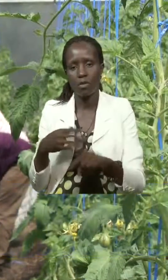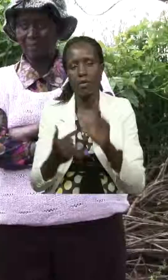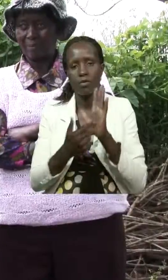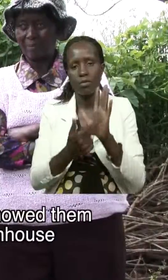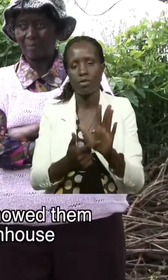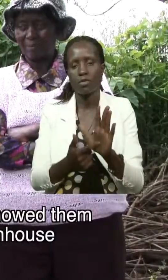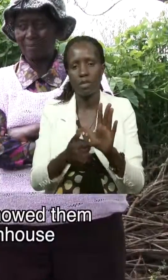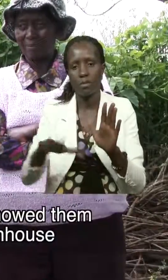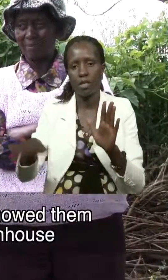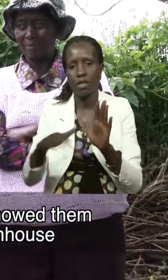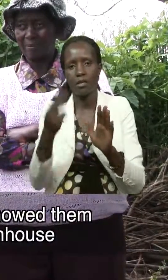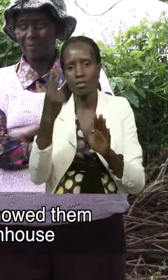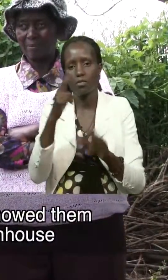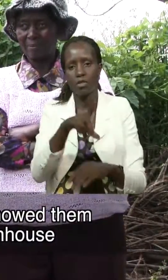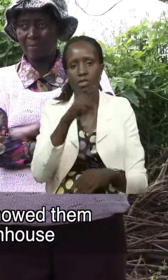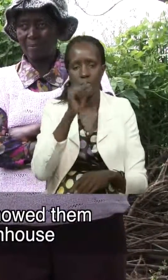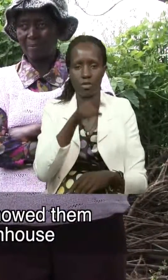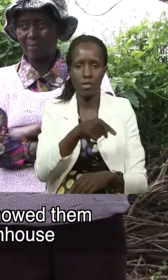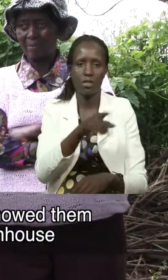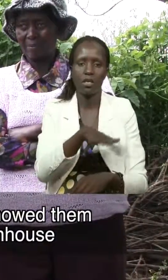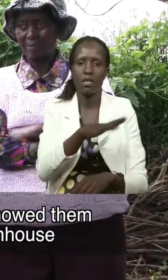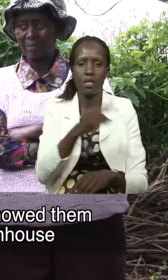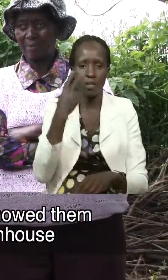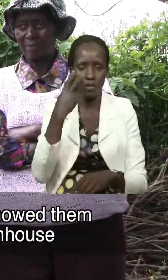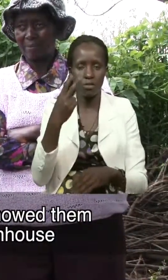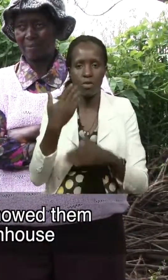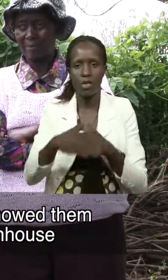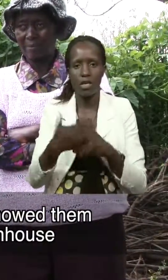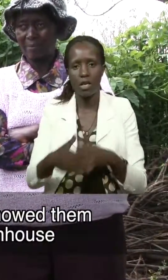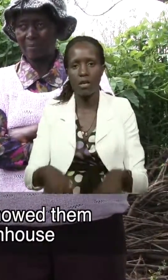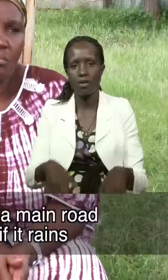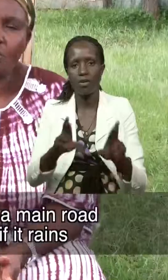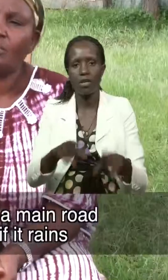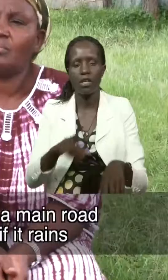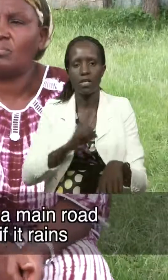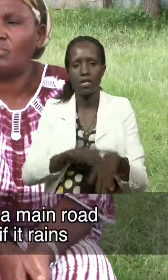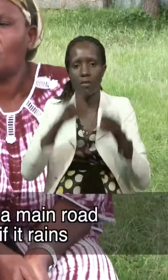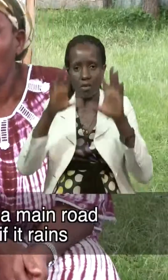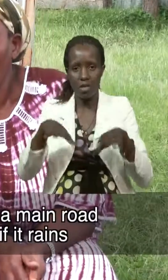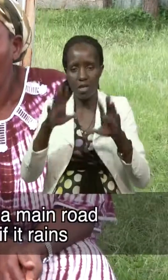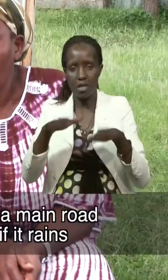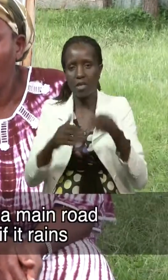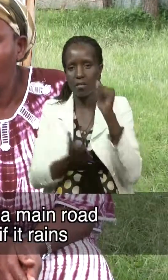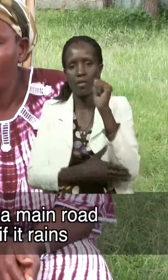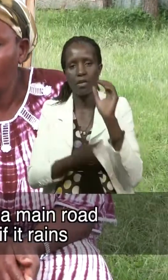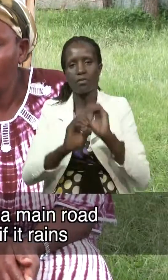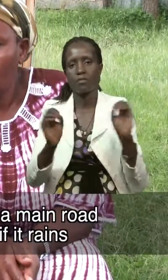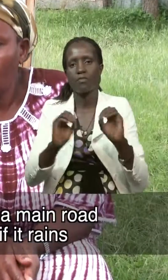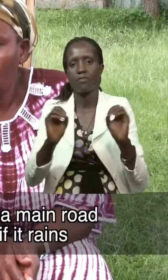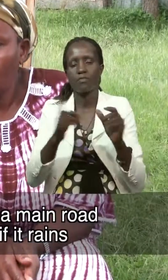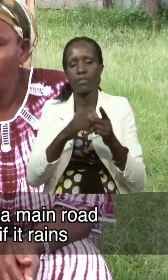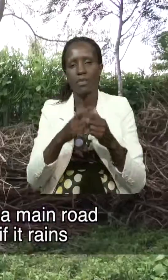wakakuja tukawaonyesha mahali mbili, wakachagua hii area, ndio waliona hapa ni karibu na barabara na kukinyesha siku mbaya sana, na